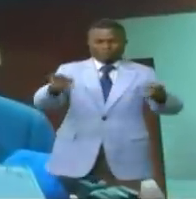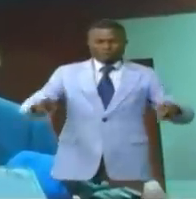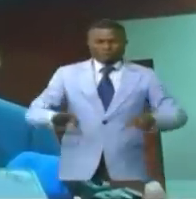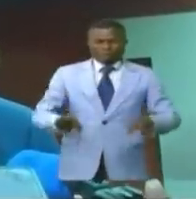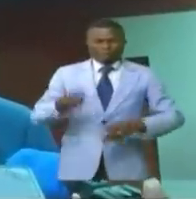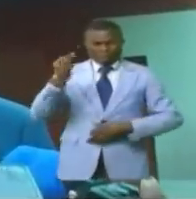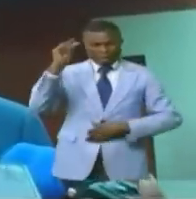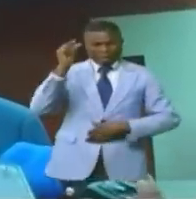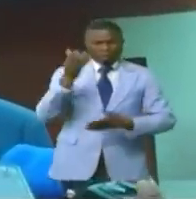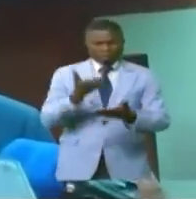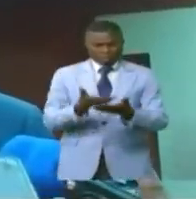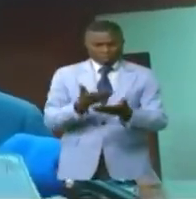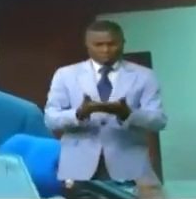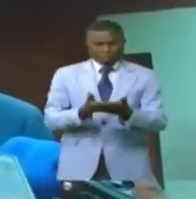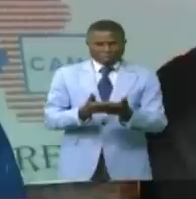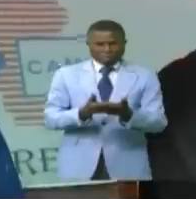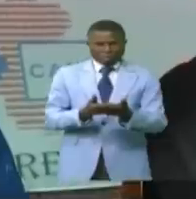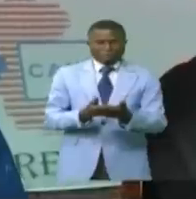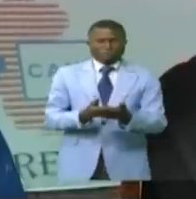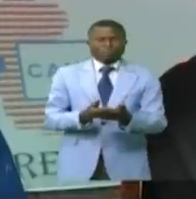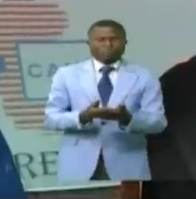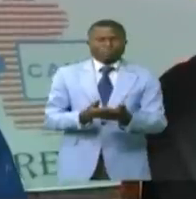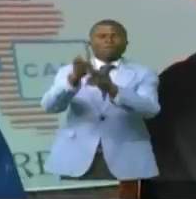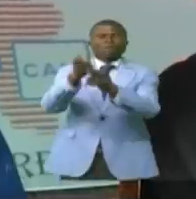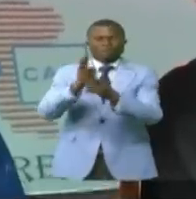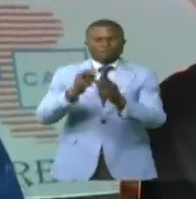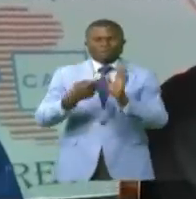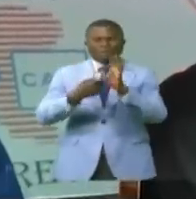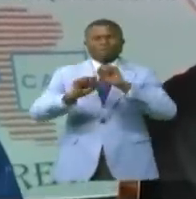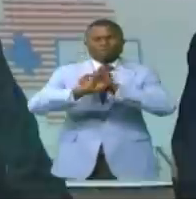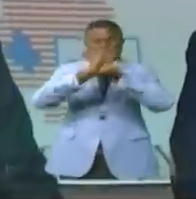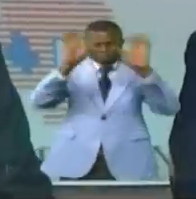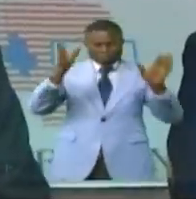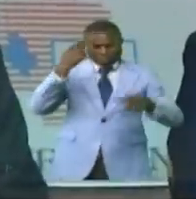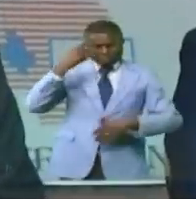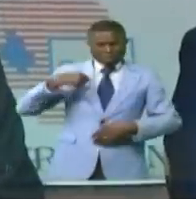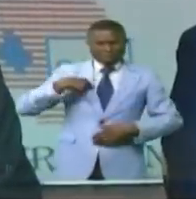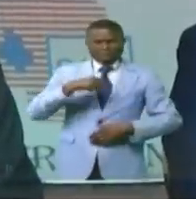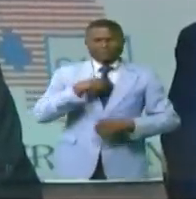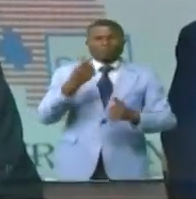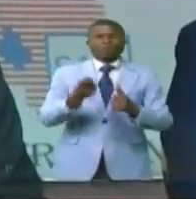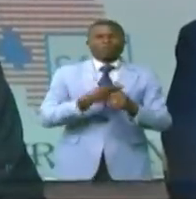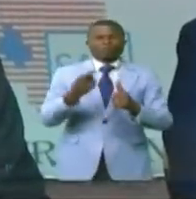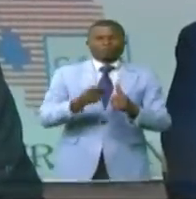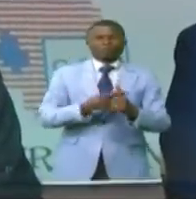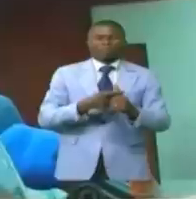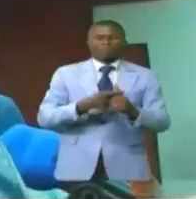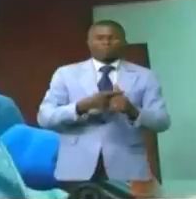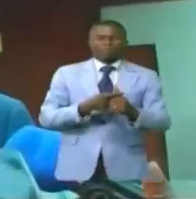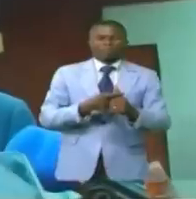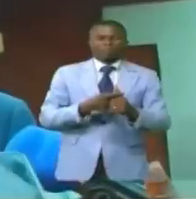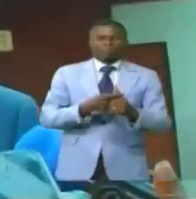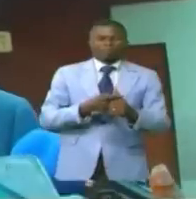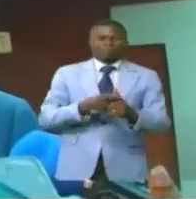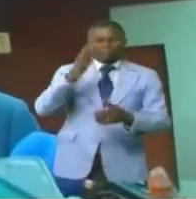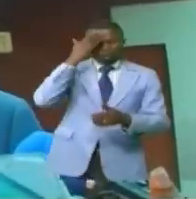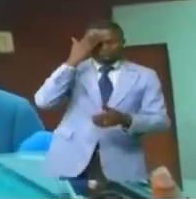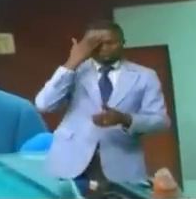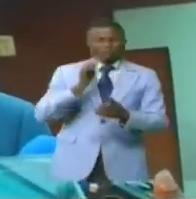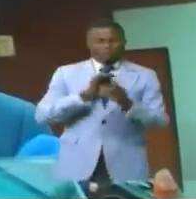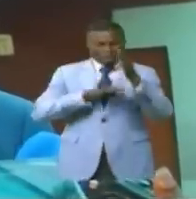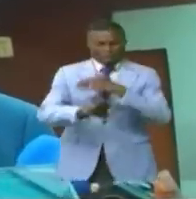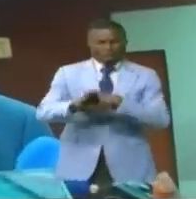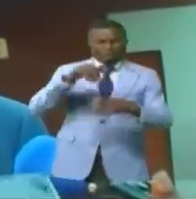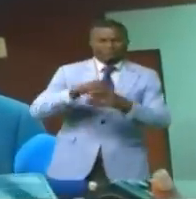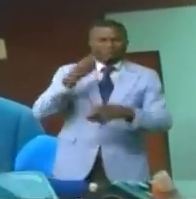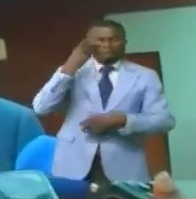donc améliorer notre redevabilité et de la transparence. Pour nous, c'est d'abord donc de s'incruster dans la vision du chef de